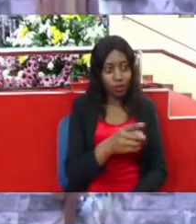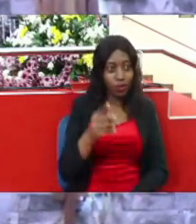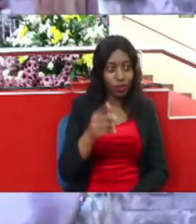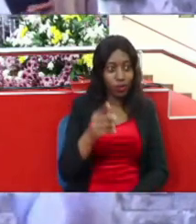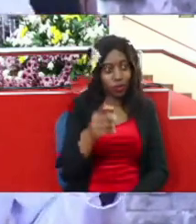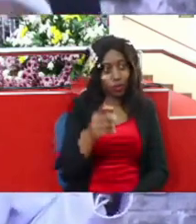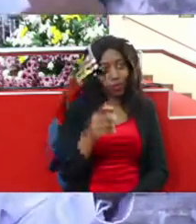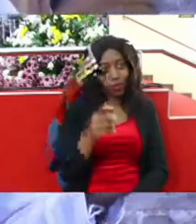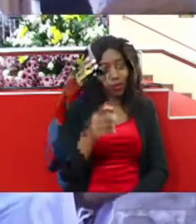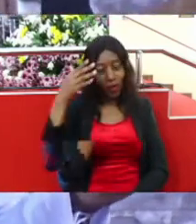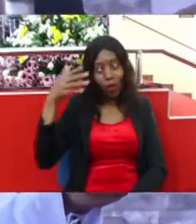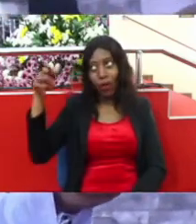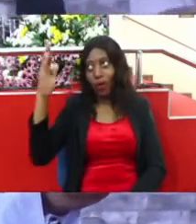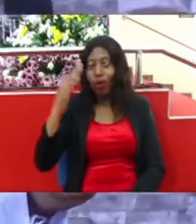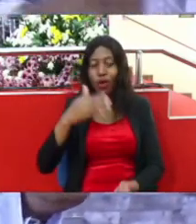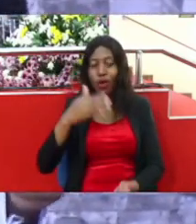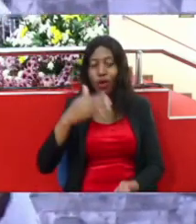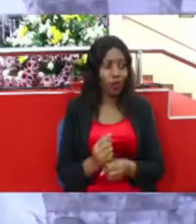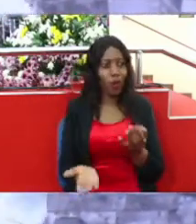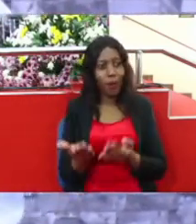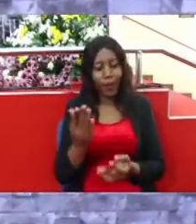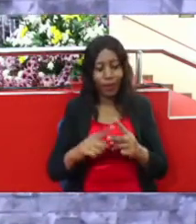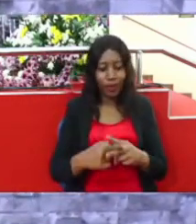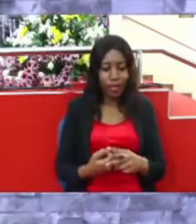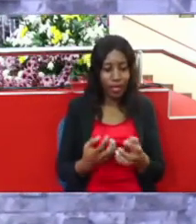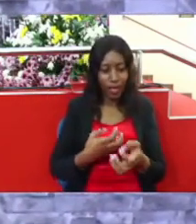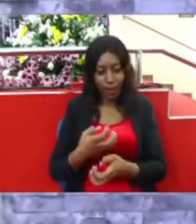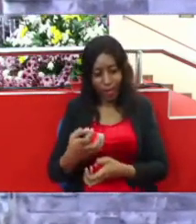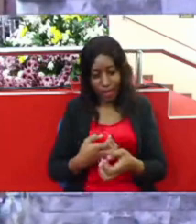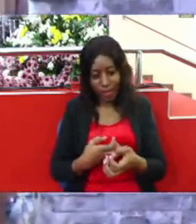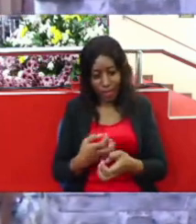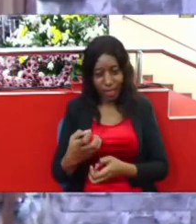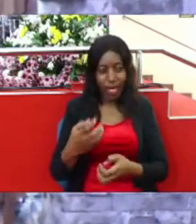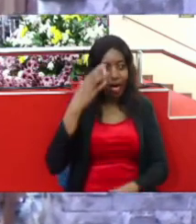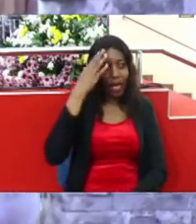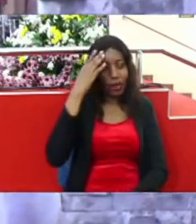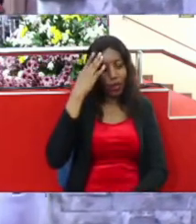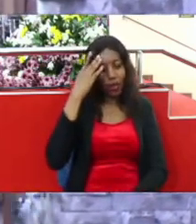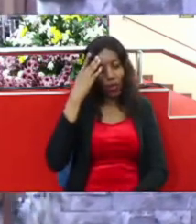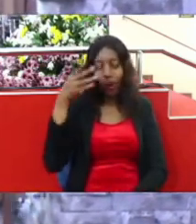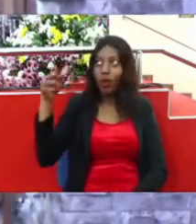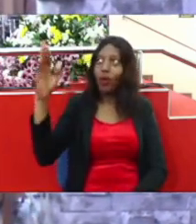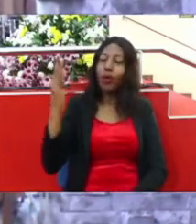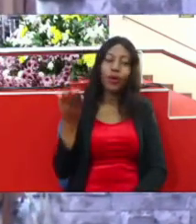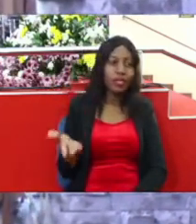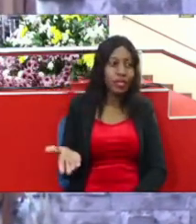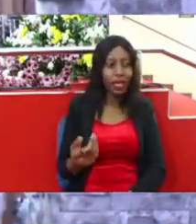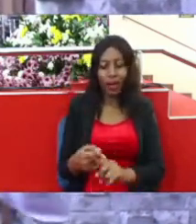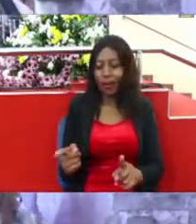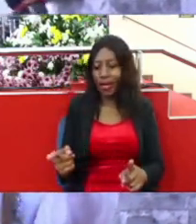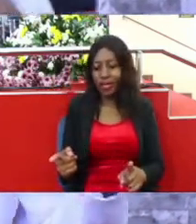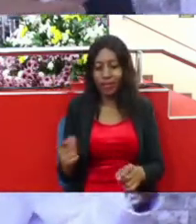kwamba Mungu alikwambia ufanye. You started a business and you knew God was in this but it's not working. Ukaanzisha biashara na unajua kwamba Mungu alikuwepo